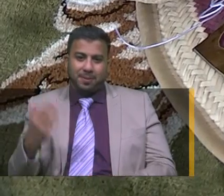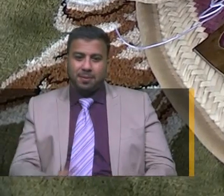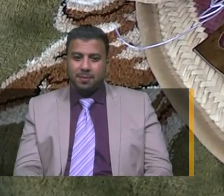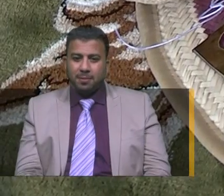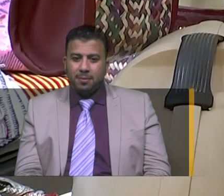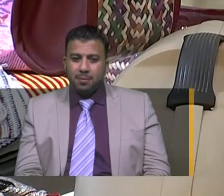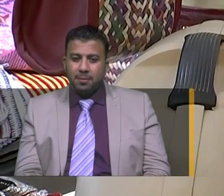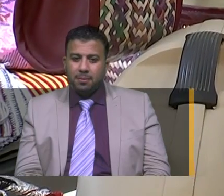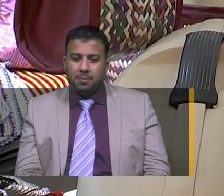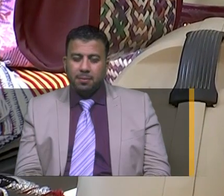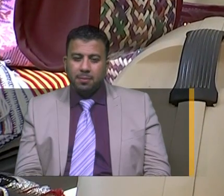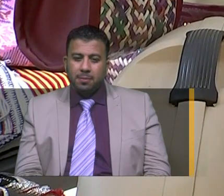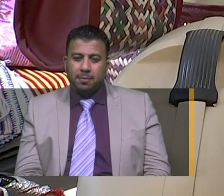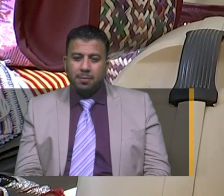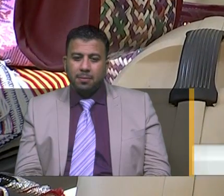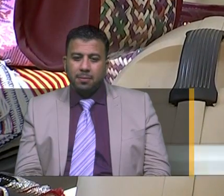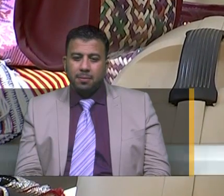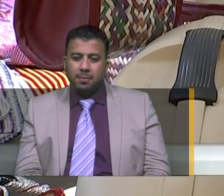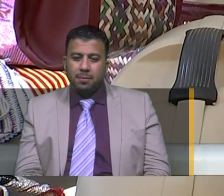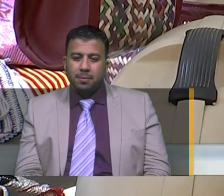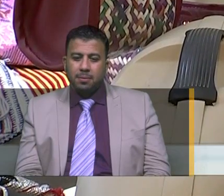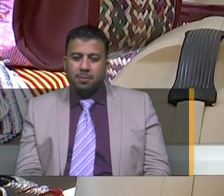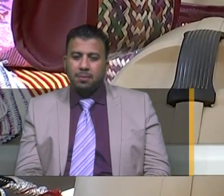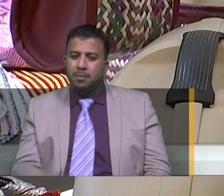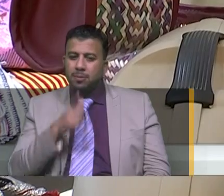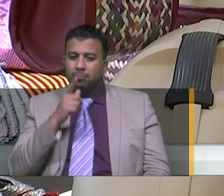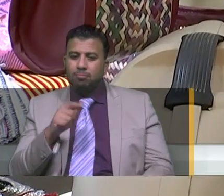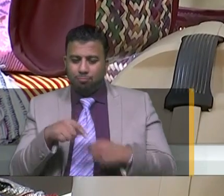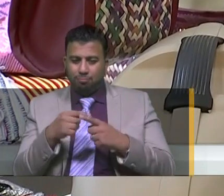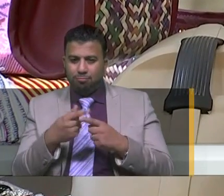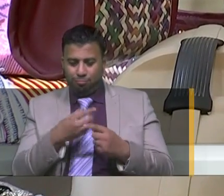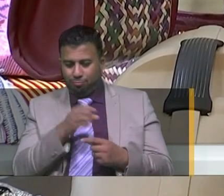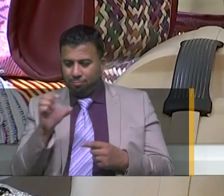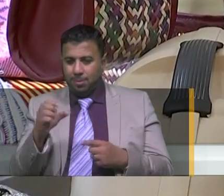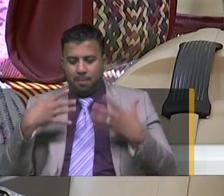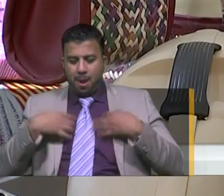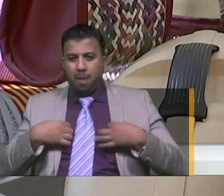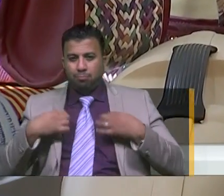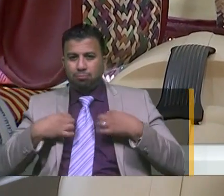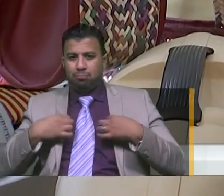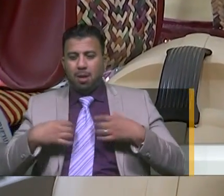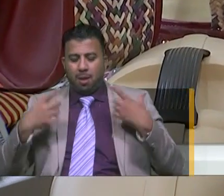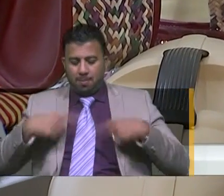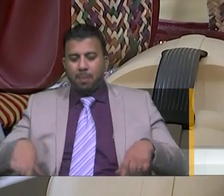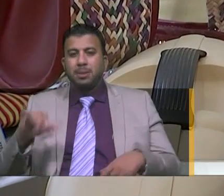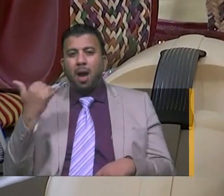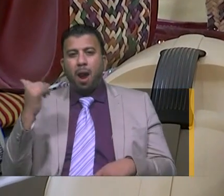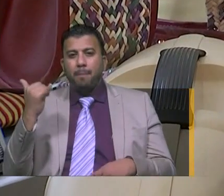خدمتي شغلت التلة، بعدين ذهب التلة أركبوا على الملابس، ملابس عربية